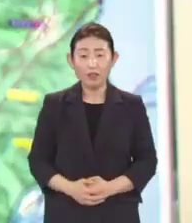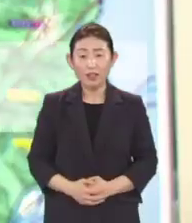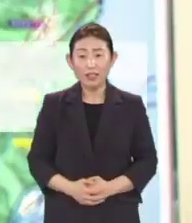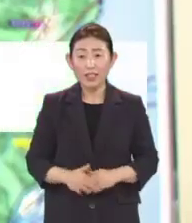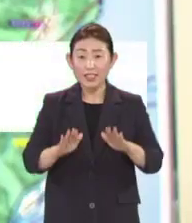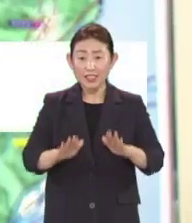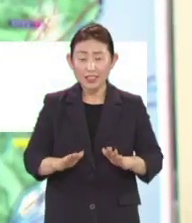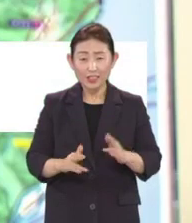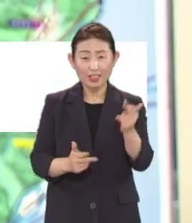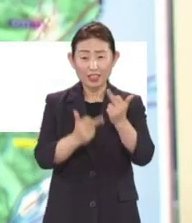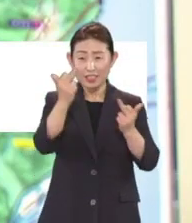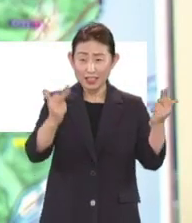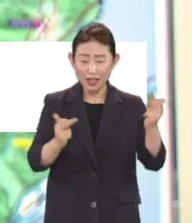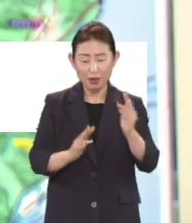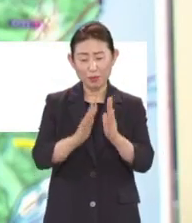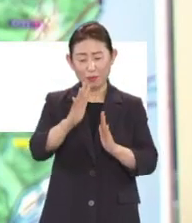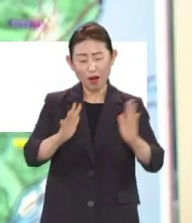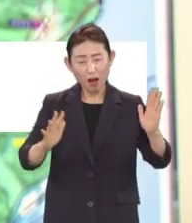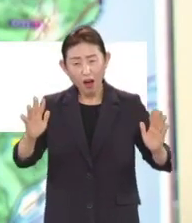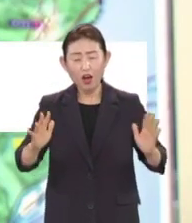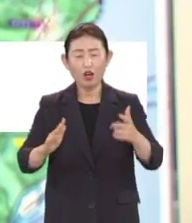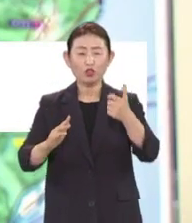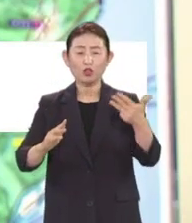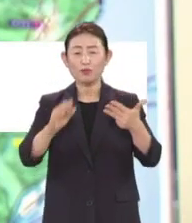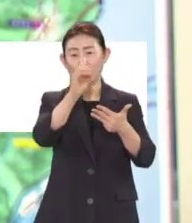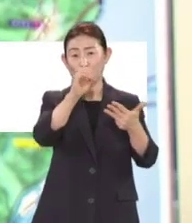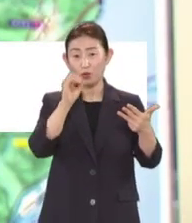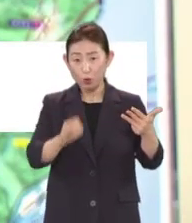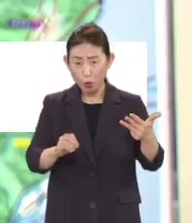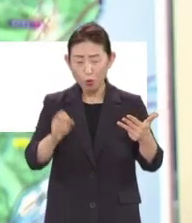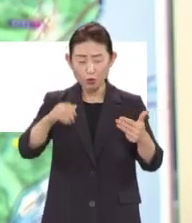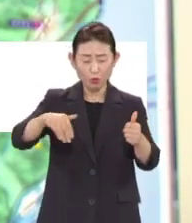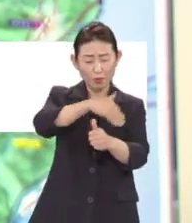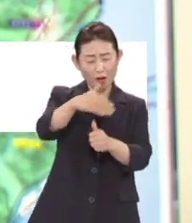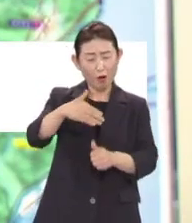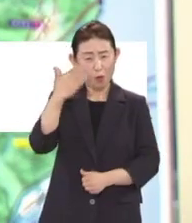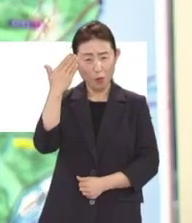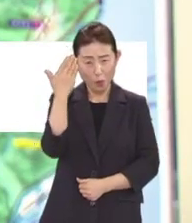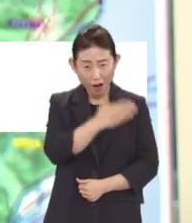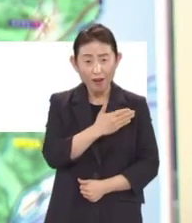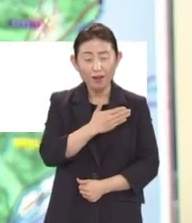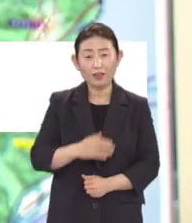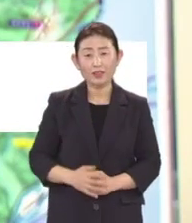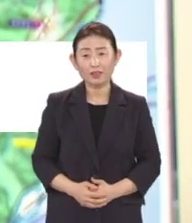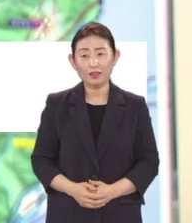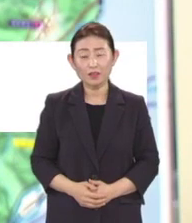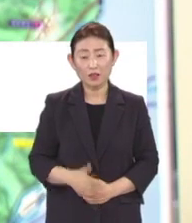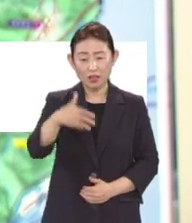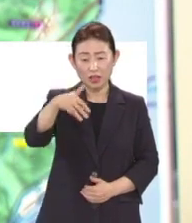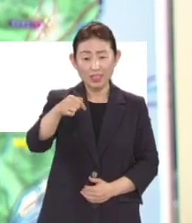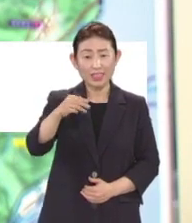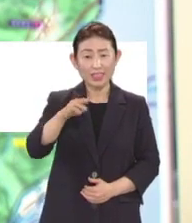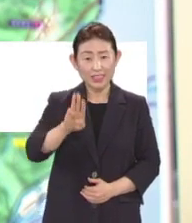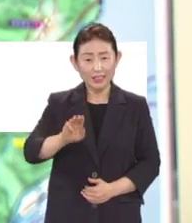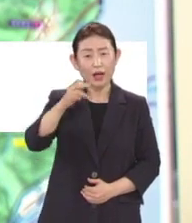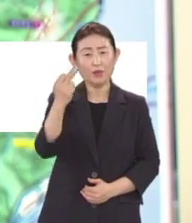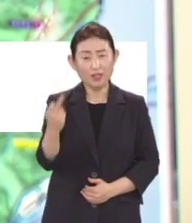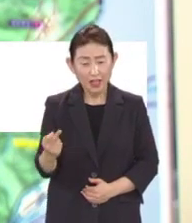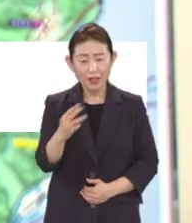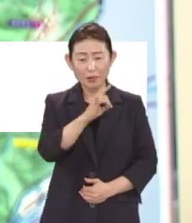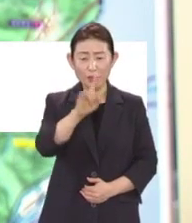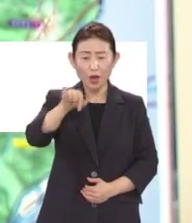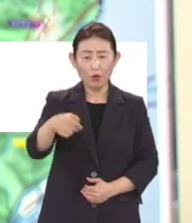면적의 68%가 우리에서 임야하고 또 생태 1등급이 우리 도내에서 가장 높습니다. 일갑산 또 백월산.